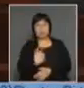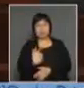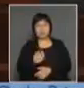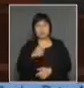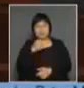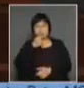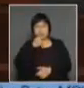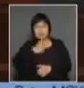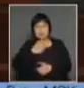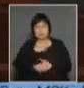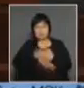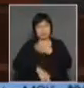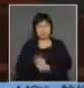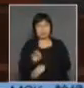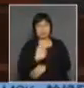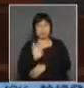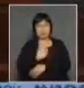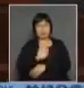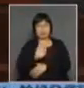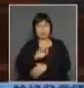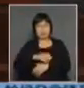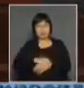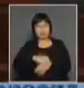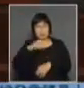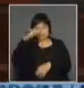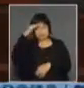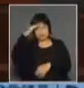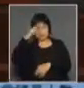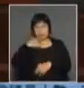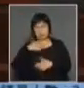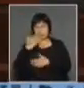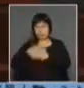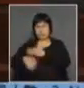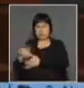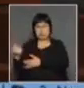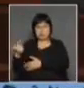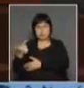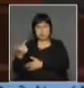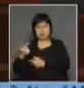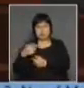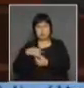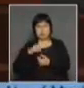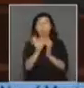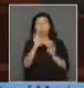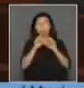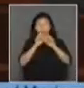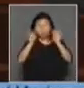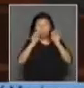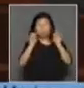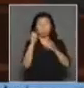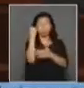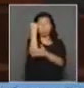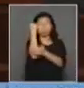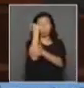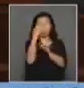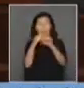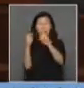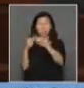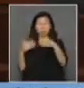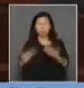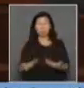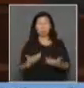有啊。警察都起碼好多人受傷啦，為何沒有人呼籲下那些示威者不要武力去衝擊